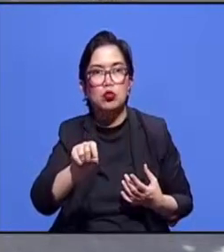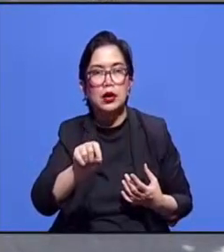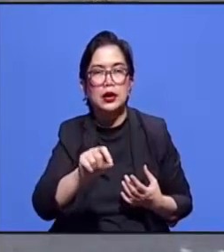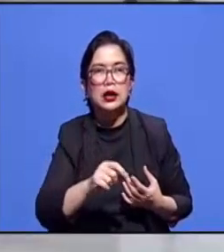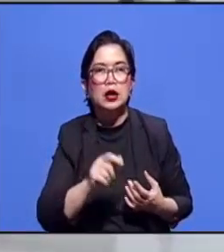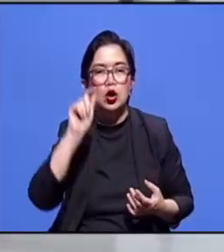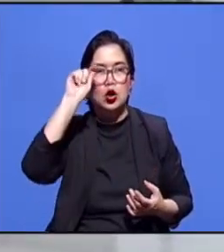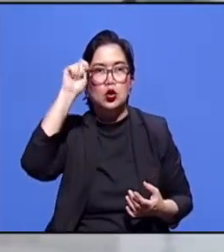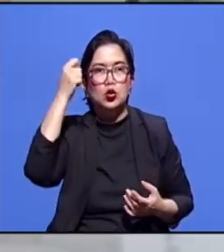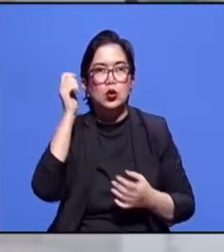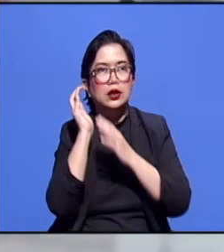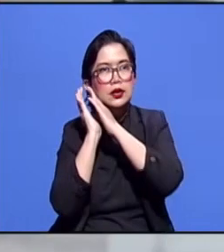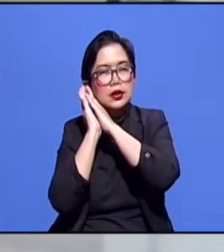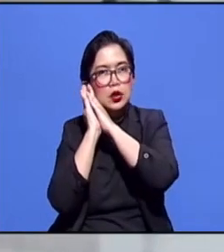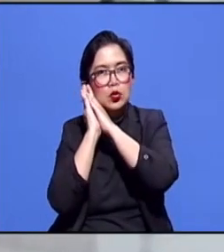susah tidur. Terus